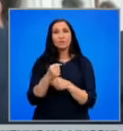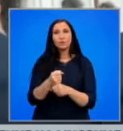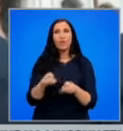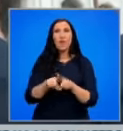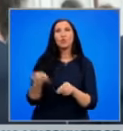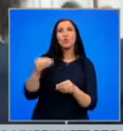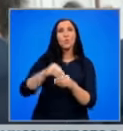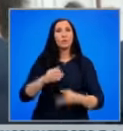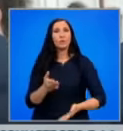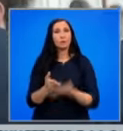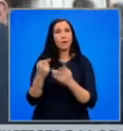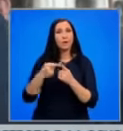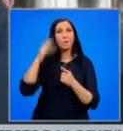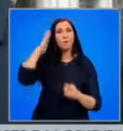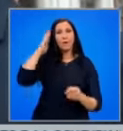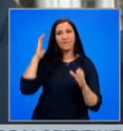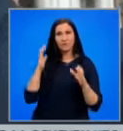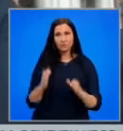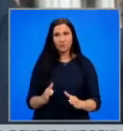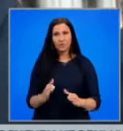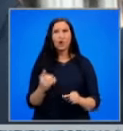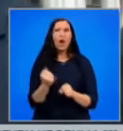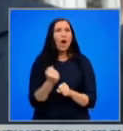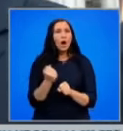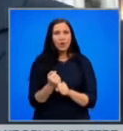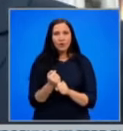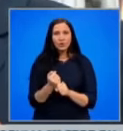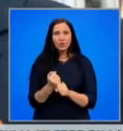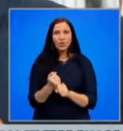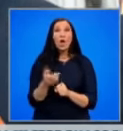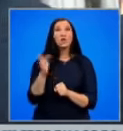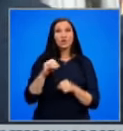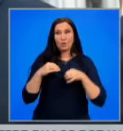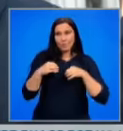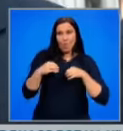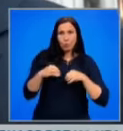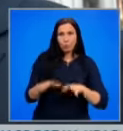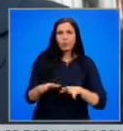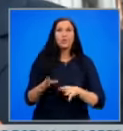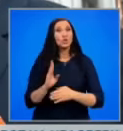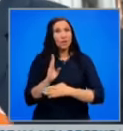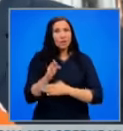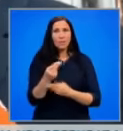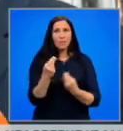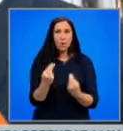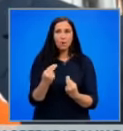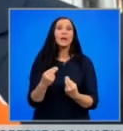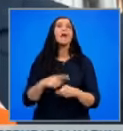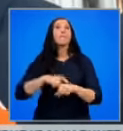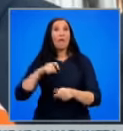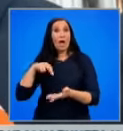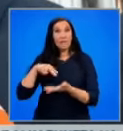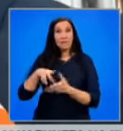депутати като допълнителна подкрепа към правителството, нещата ще се отпушат и ще движим много по-добре. Да, движим изцяло